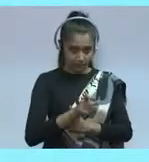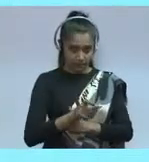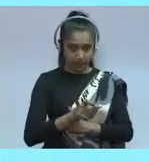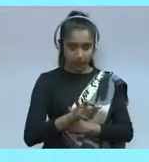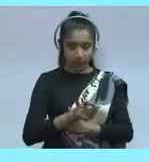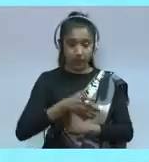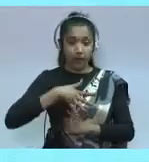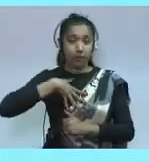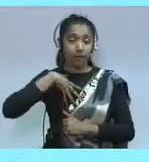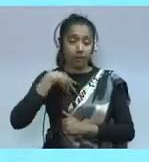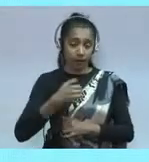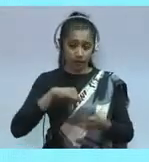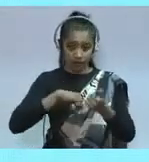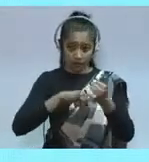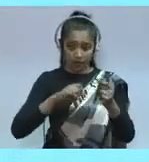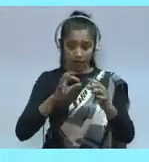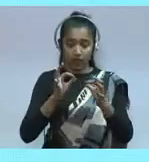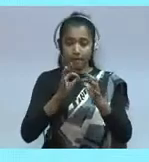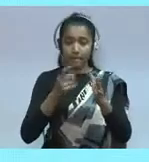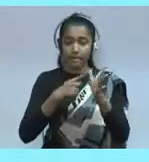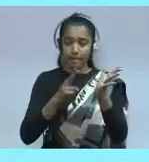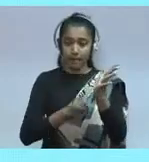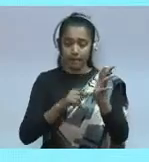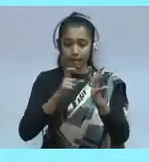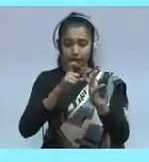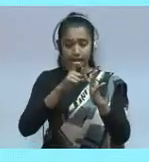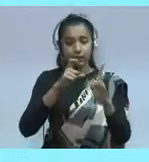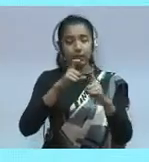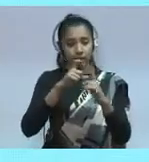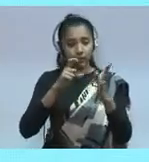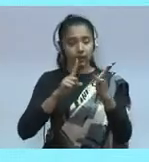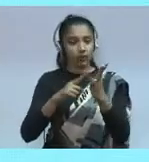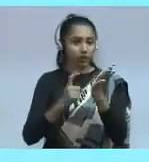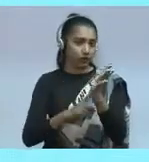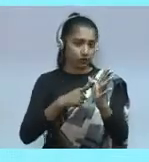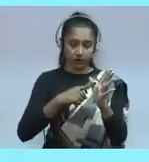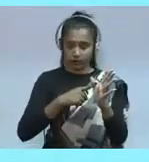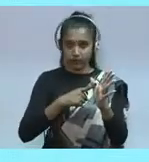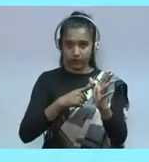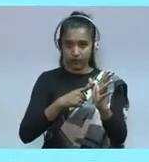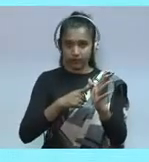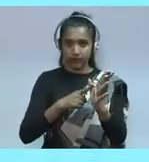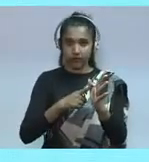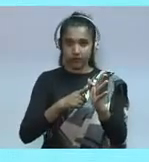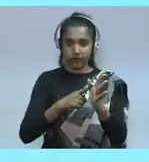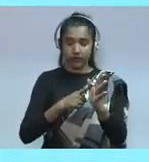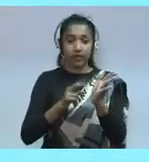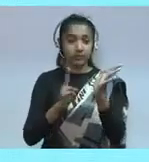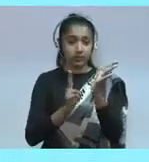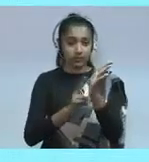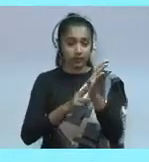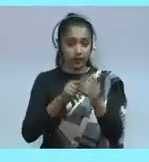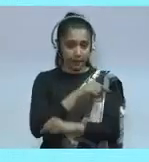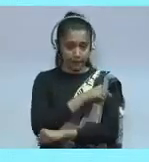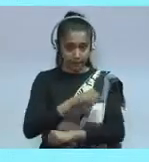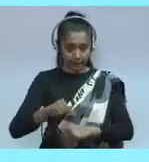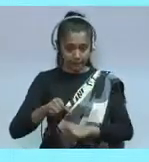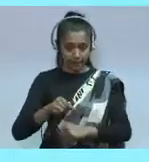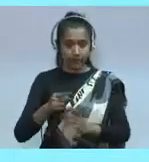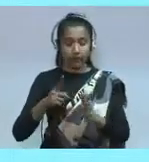ප්‍රධාන ලේකම් බන්දුල චන්ද්‍රසේකර, ජාතික සංවිධායක ඉංජිනේරු